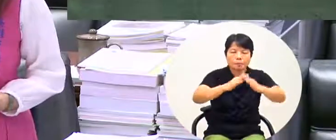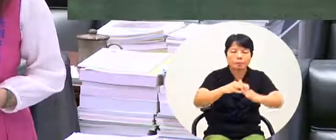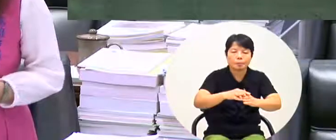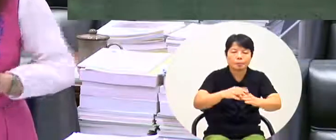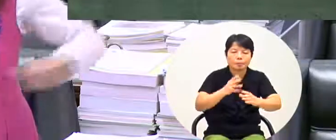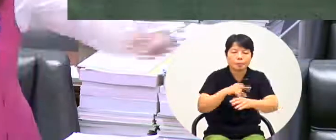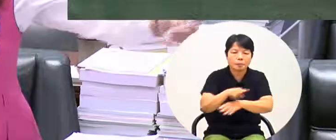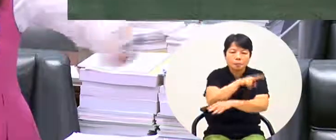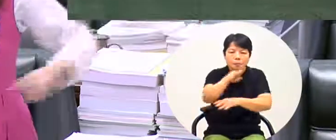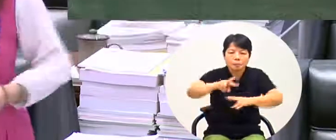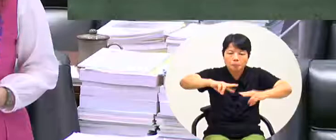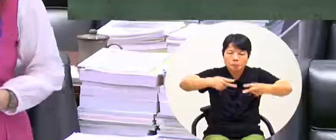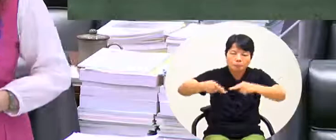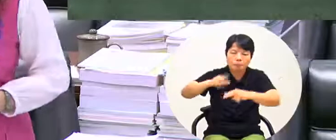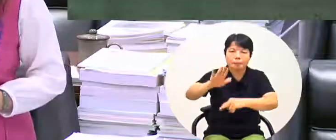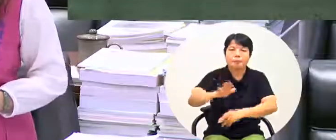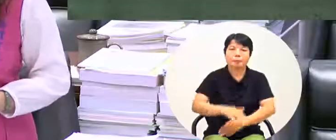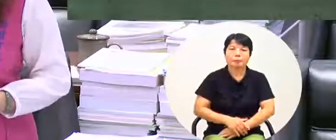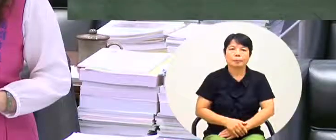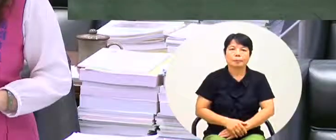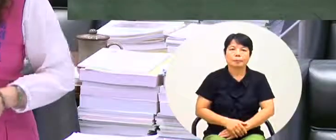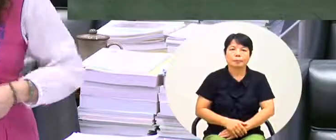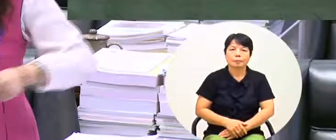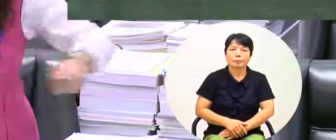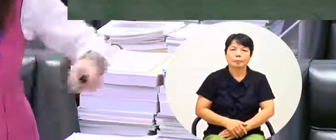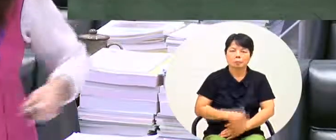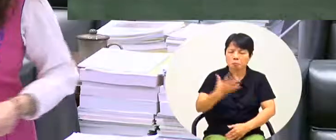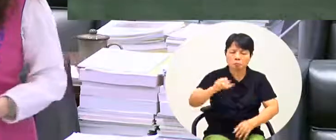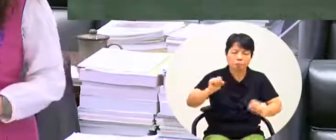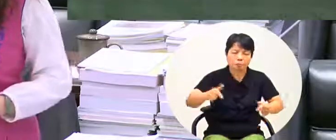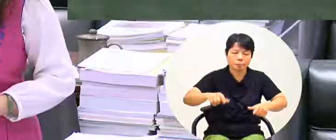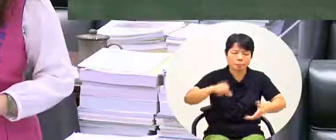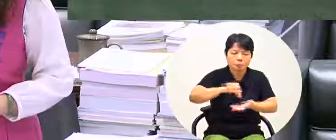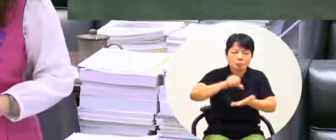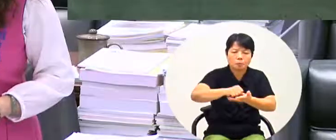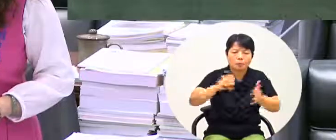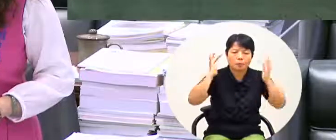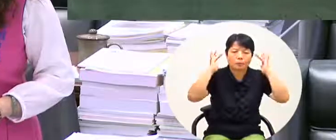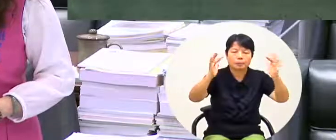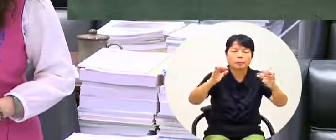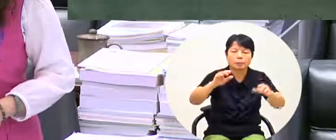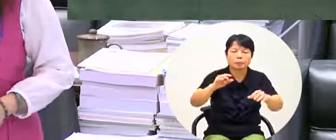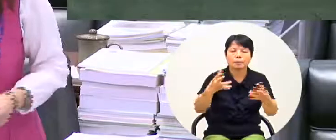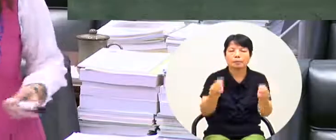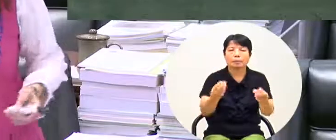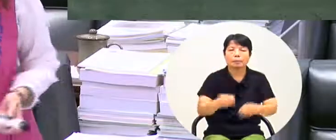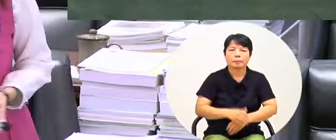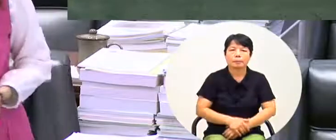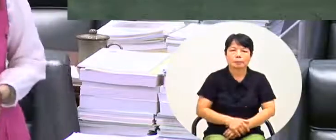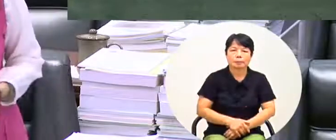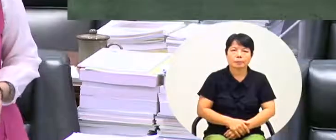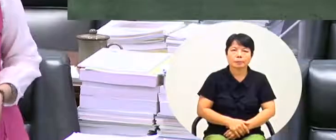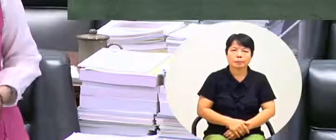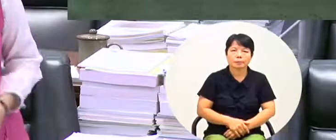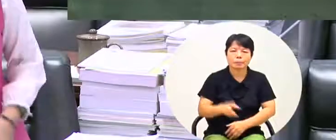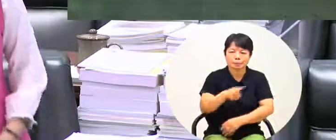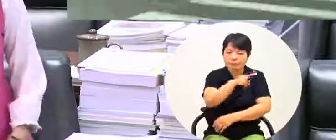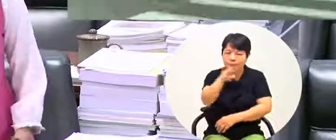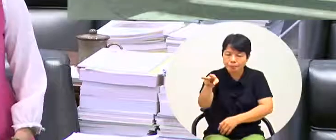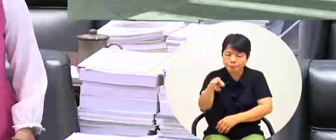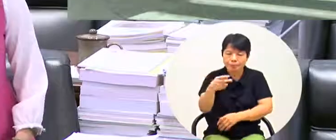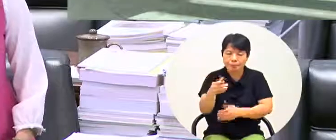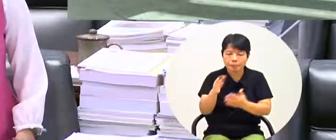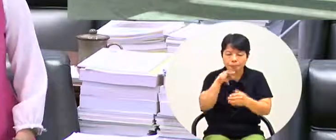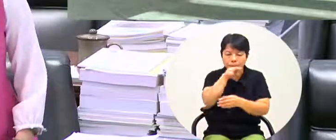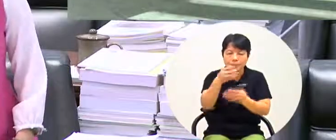不一定要说种了整排 的绿篱或者种了整排的树才会能够城市更美，其实我觉得他们这样的一个设计相